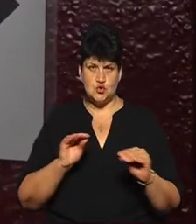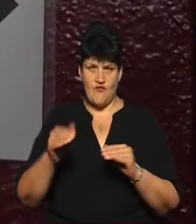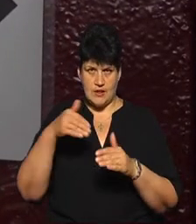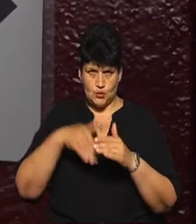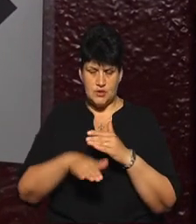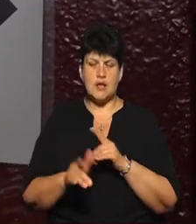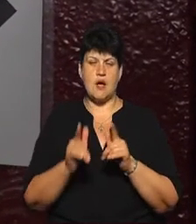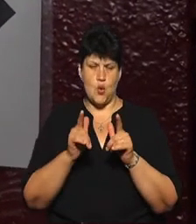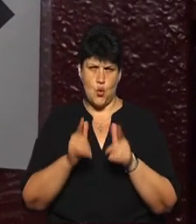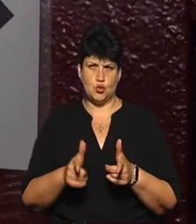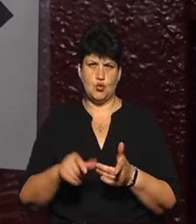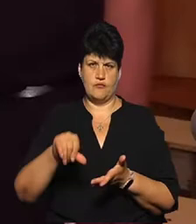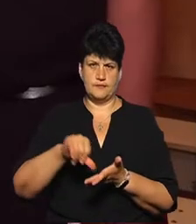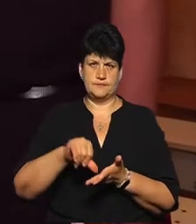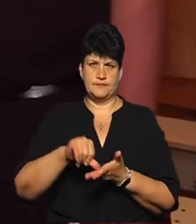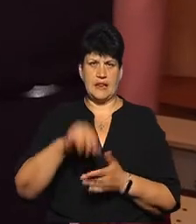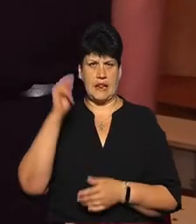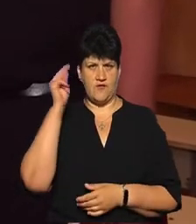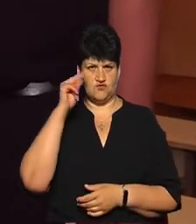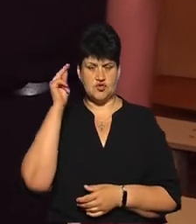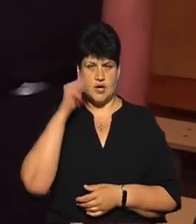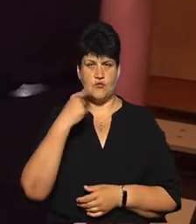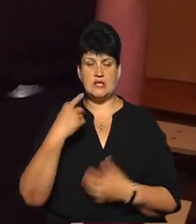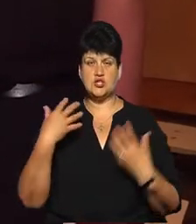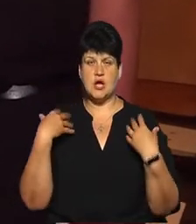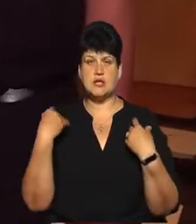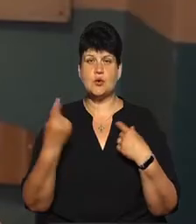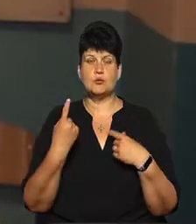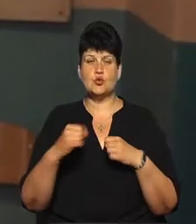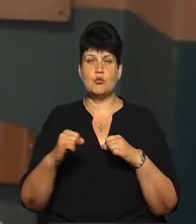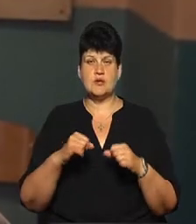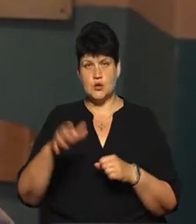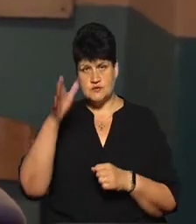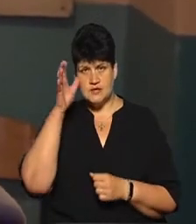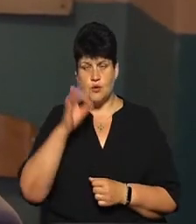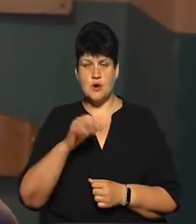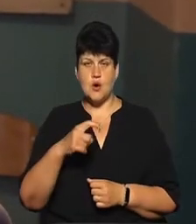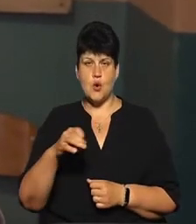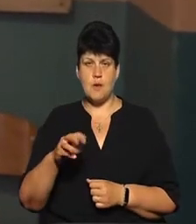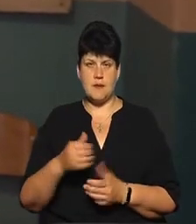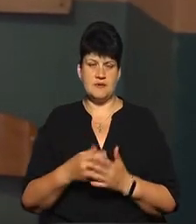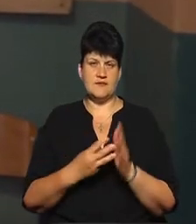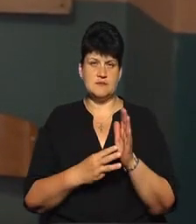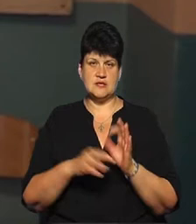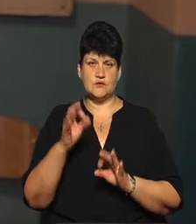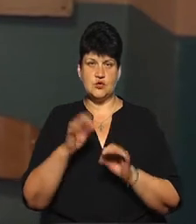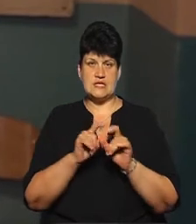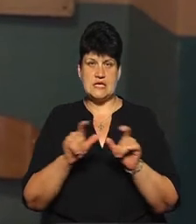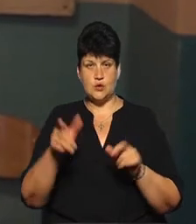готові до офлайн-навчання, каже начальниця обласного управління освіти Ольга Хома. Майже 80% закладів освіти